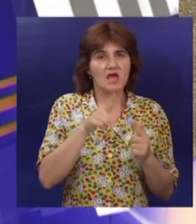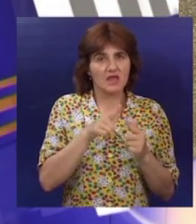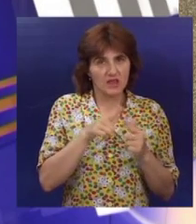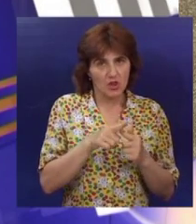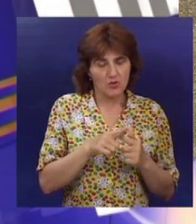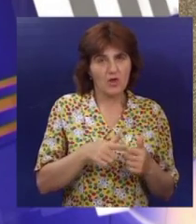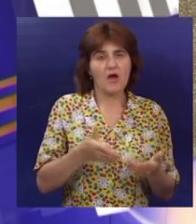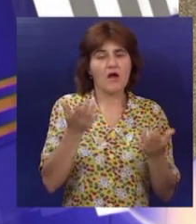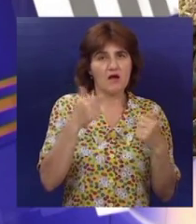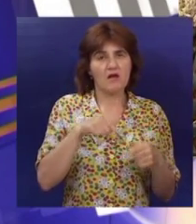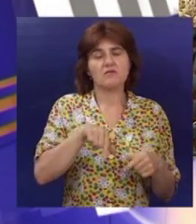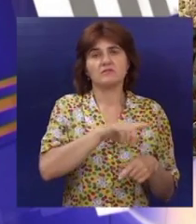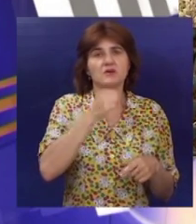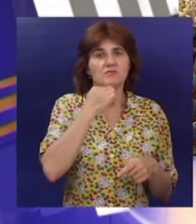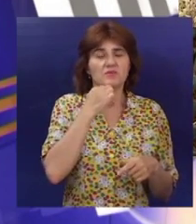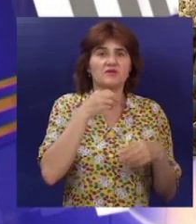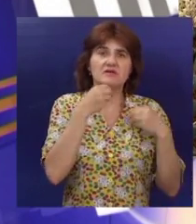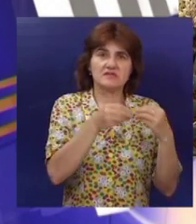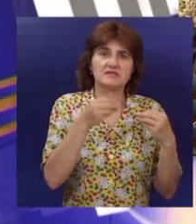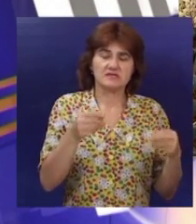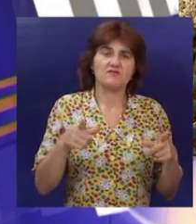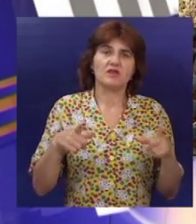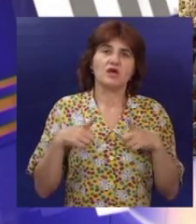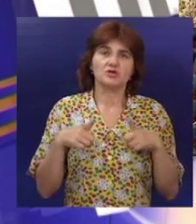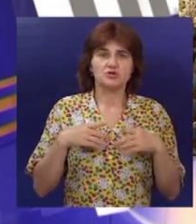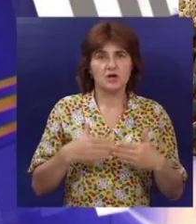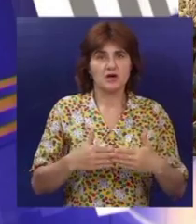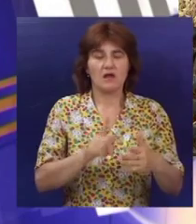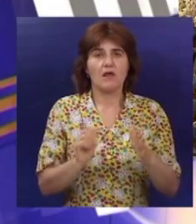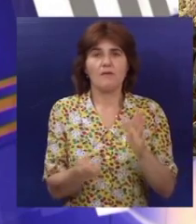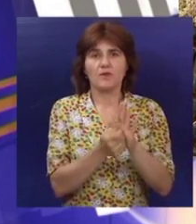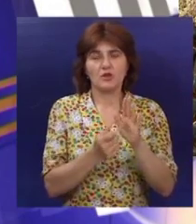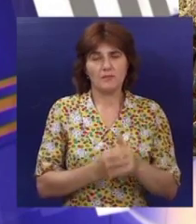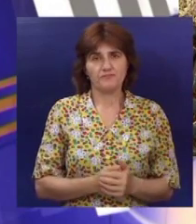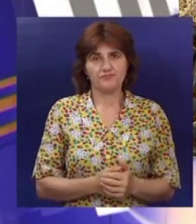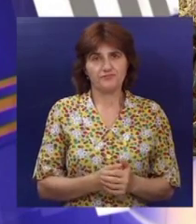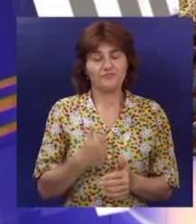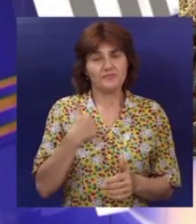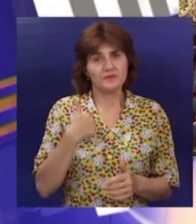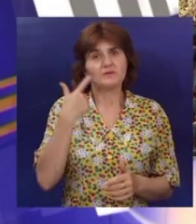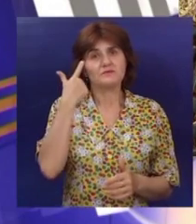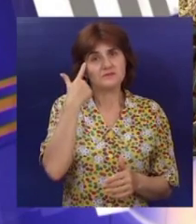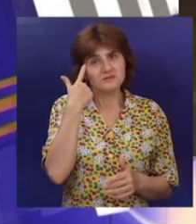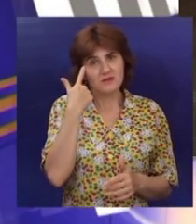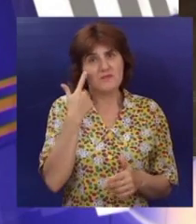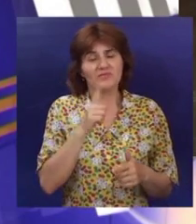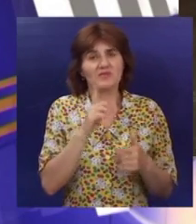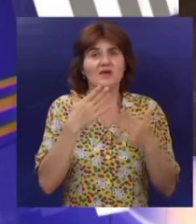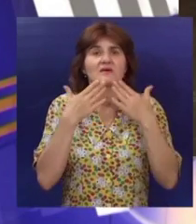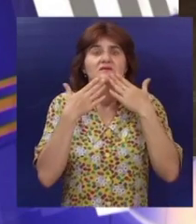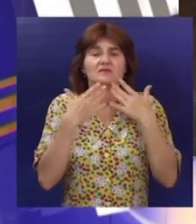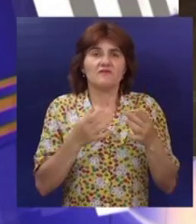25 eurocenti za kilogram. Poljoprivrednicima savjetuju da sačekaju sa prodajom. Znamo da je nezahvalno sugerisati bilo